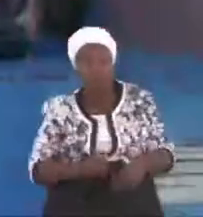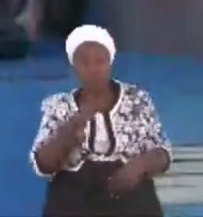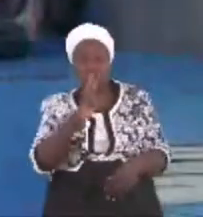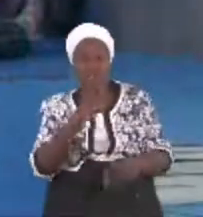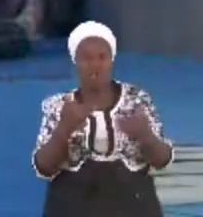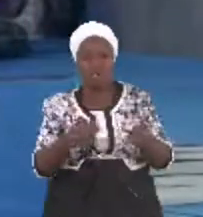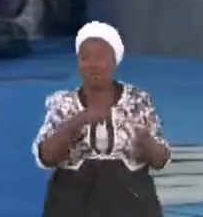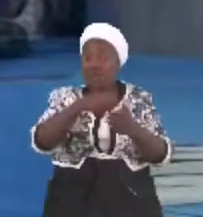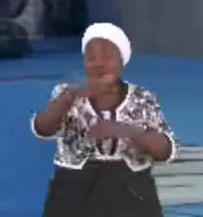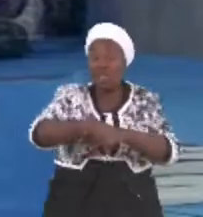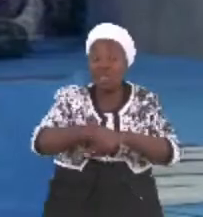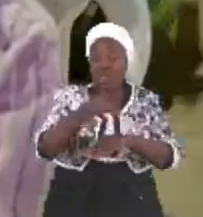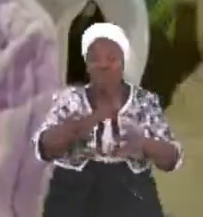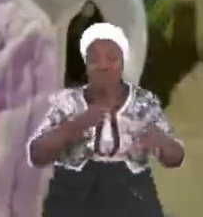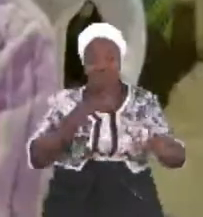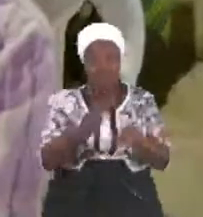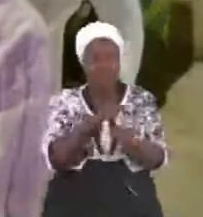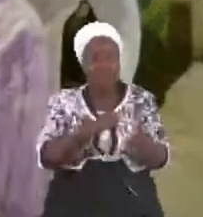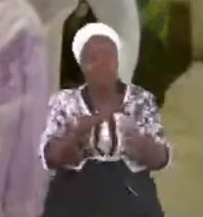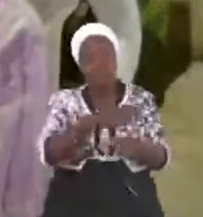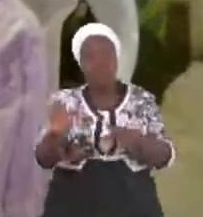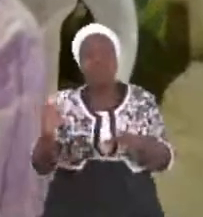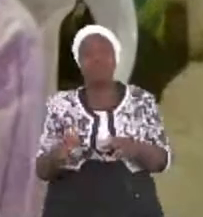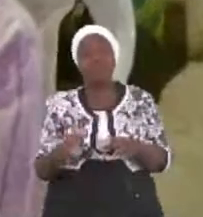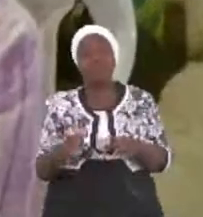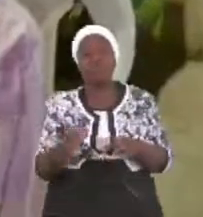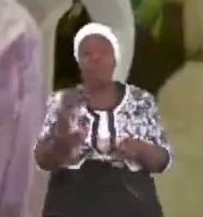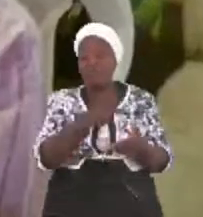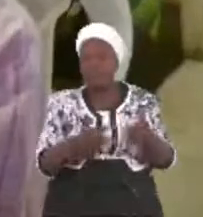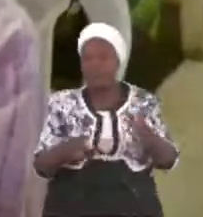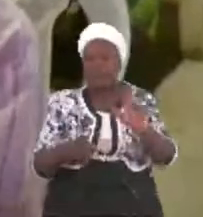ce soir, le Seigneur va ôter cela.